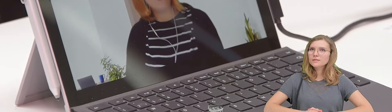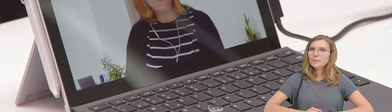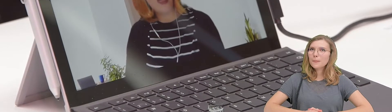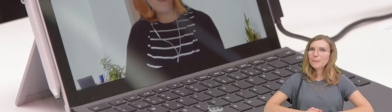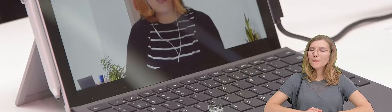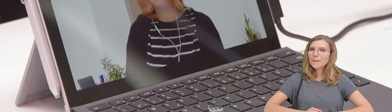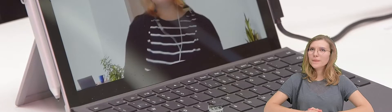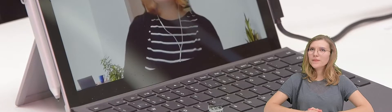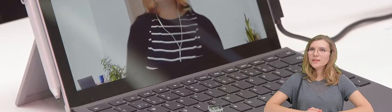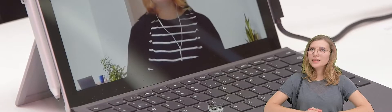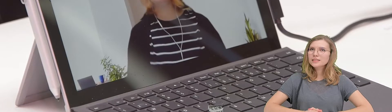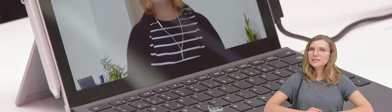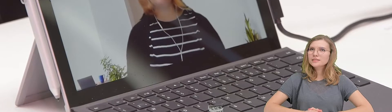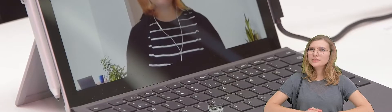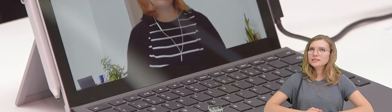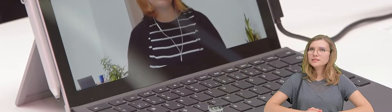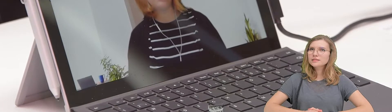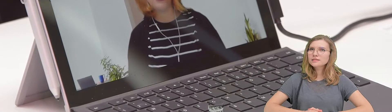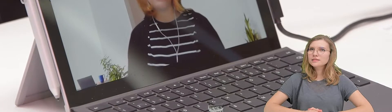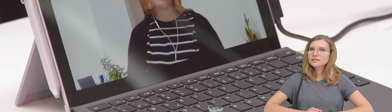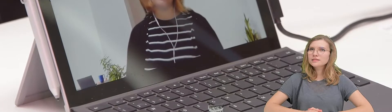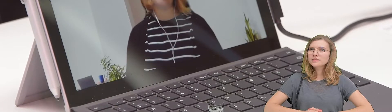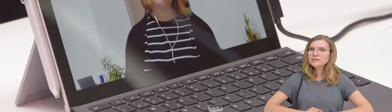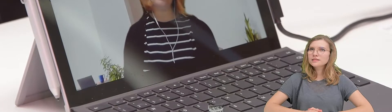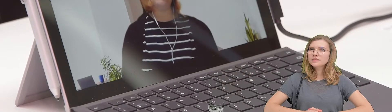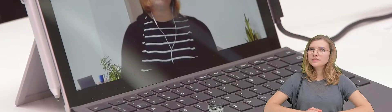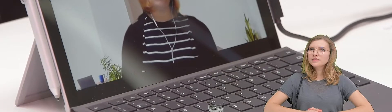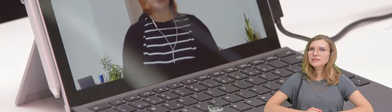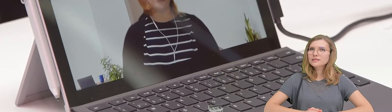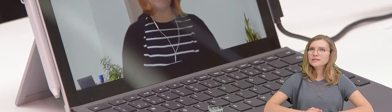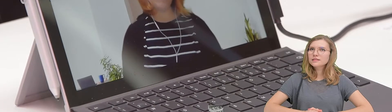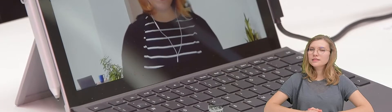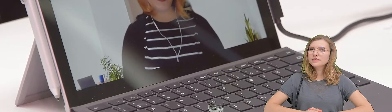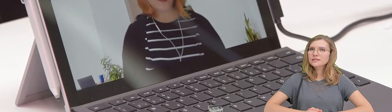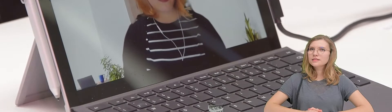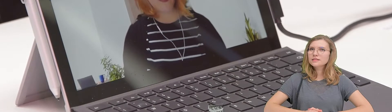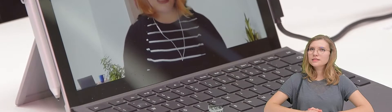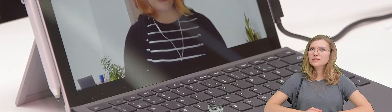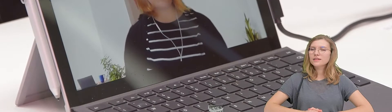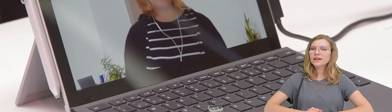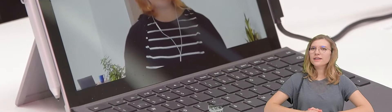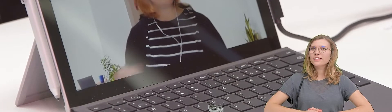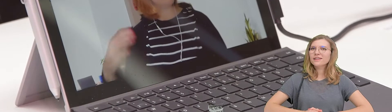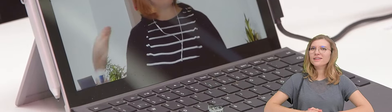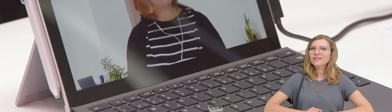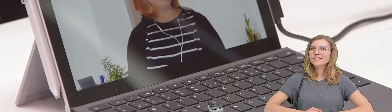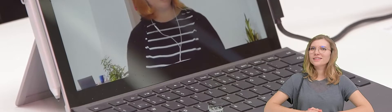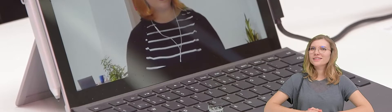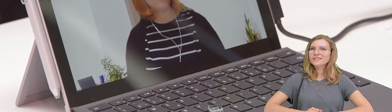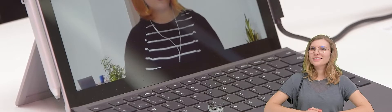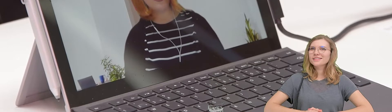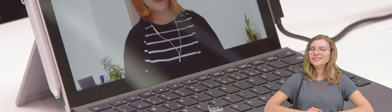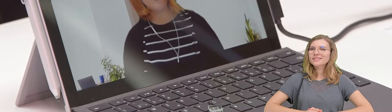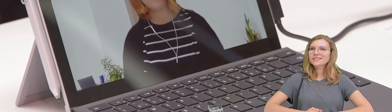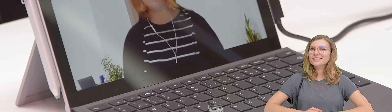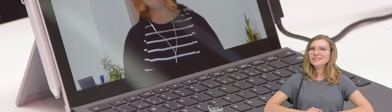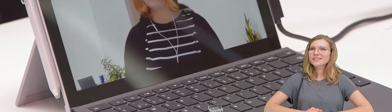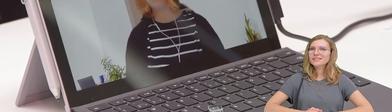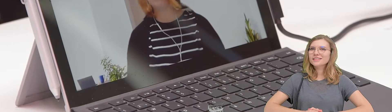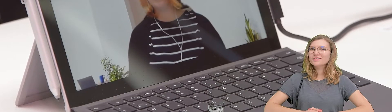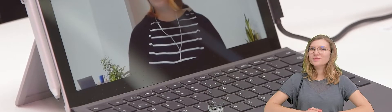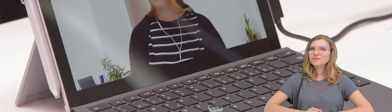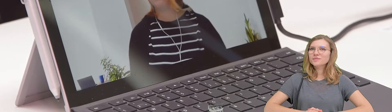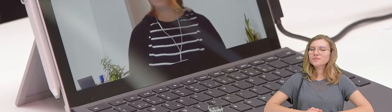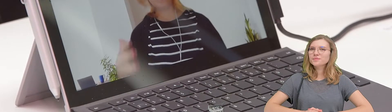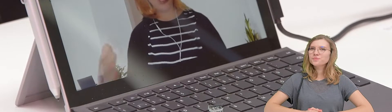die Aufgabe, aus diesen 5 Emojis eine kleine Geschichte zu schreiben. Das fördert so ein bisschen die Kreativität, ne, und